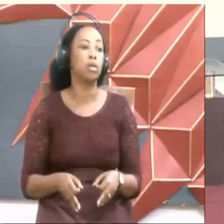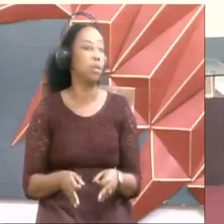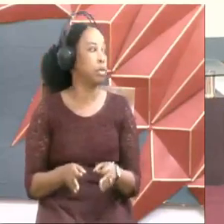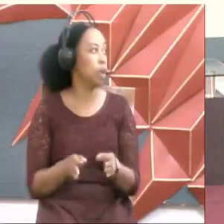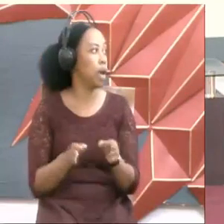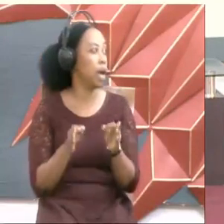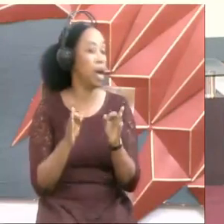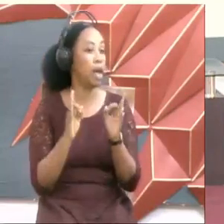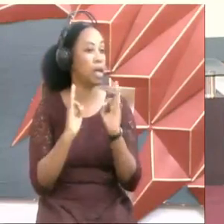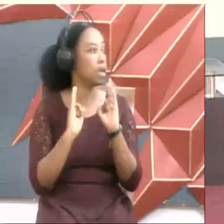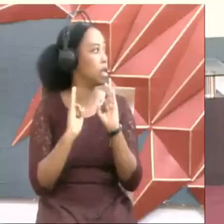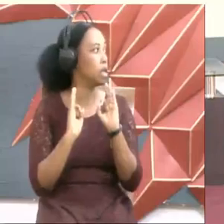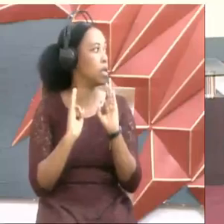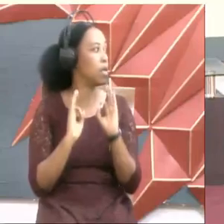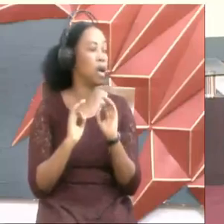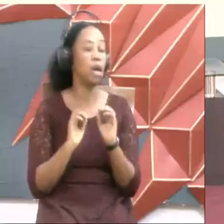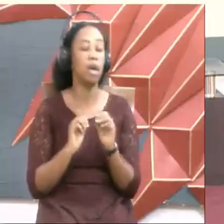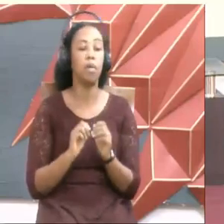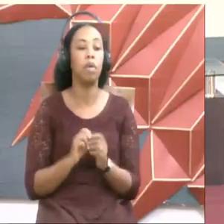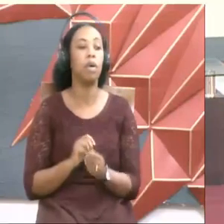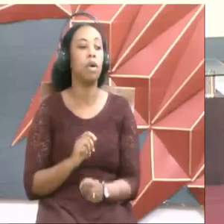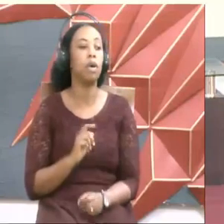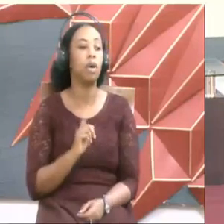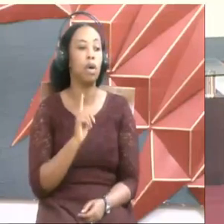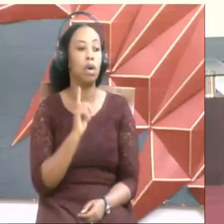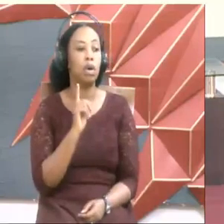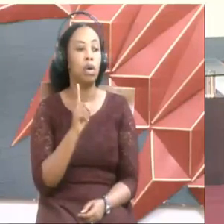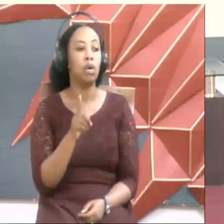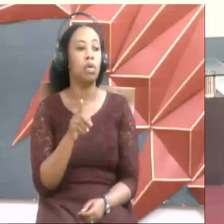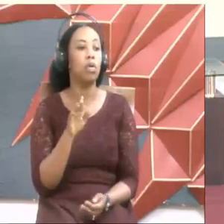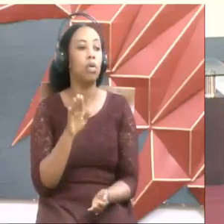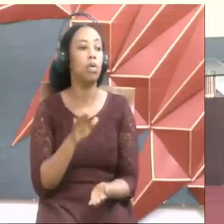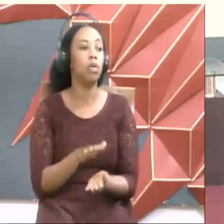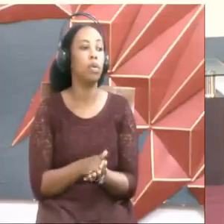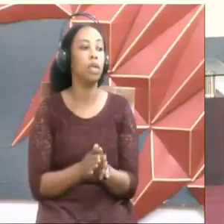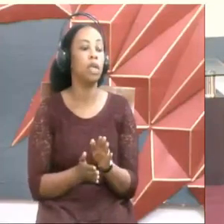cyangwa irwe